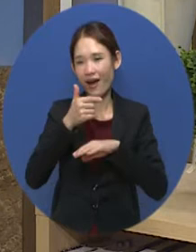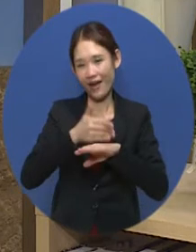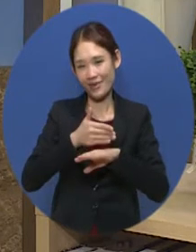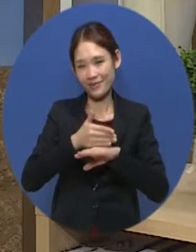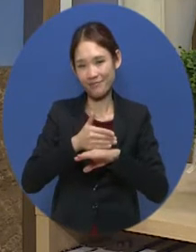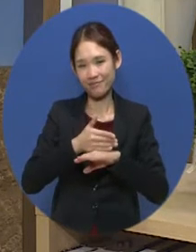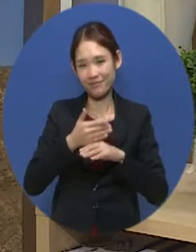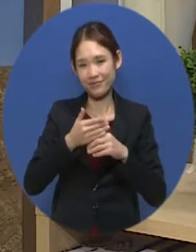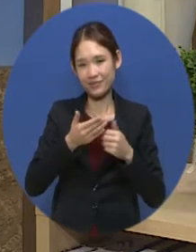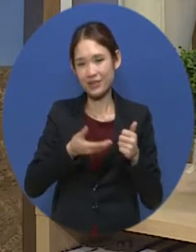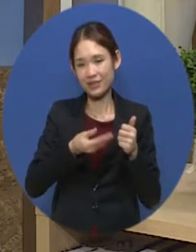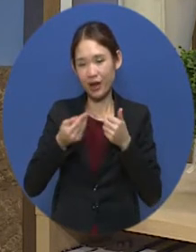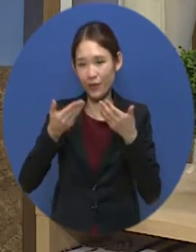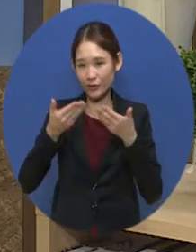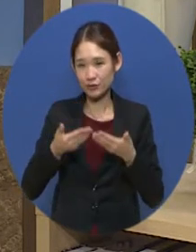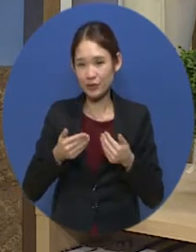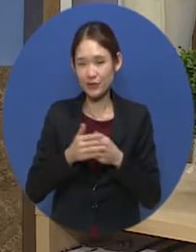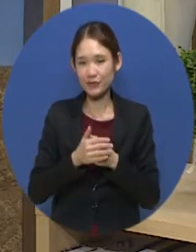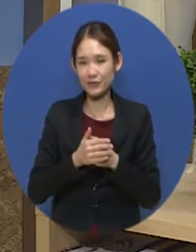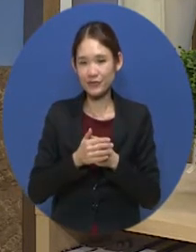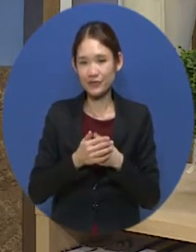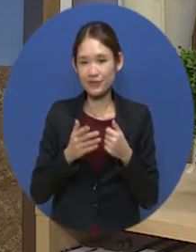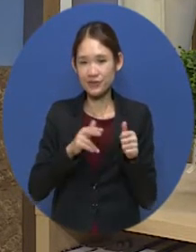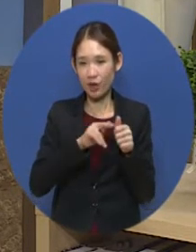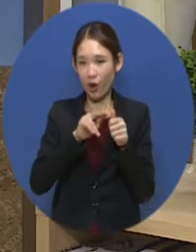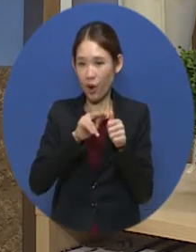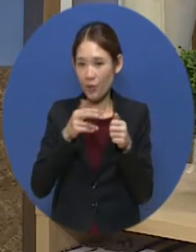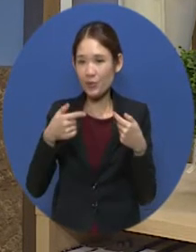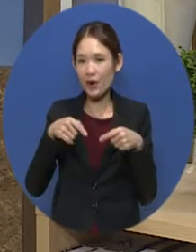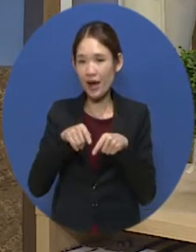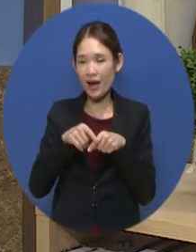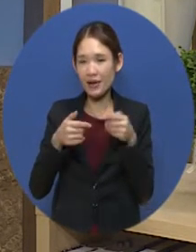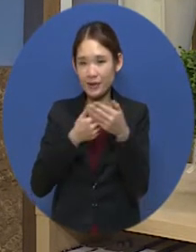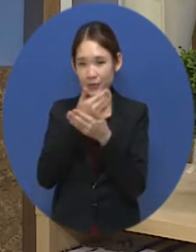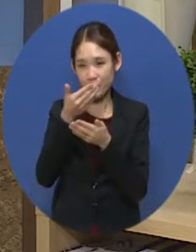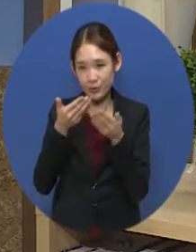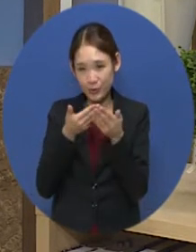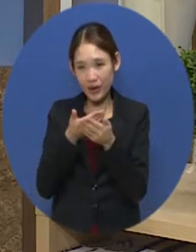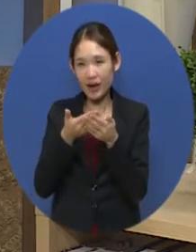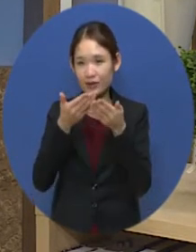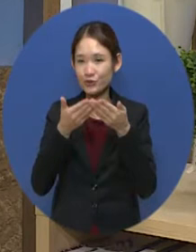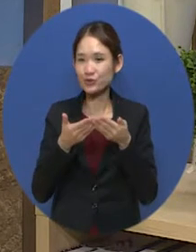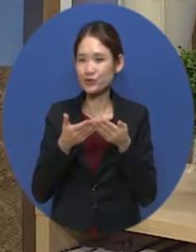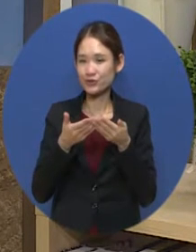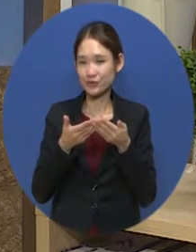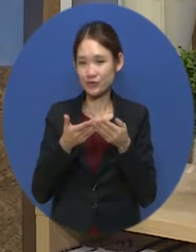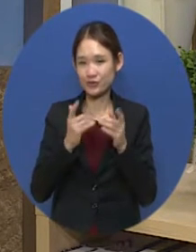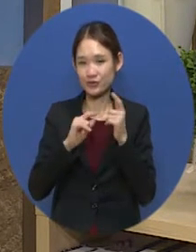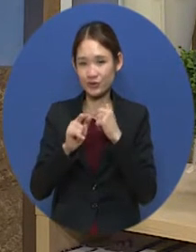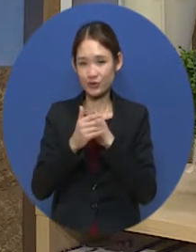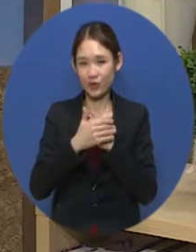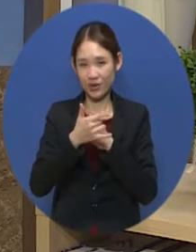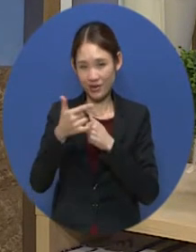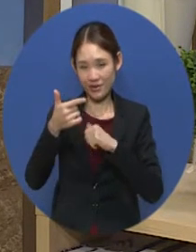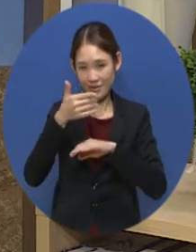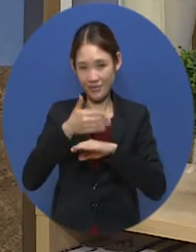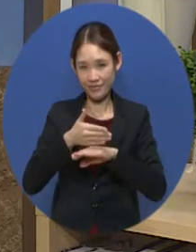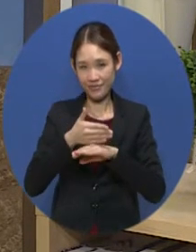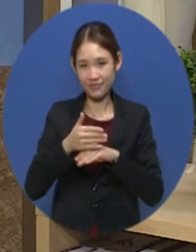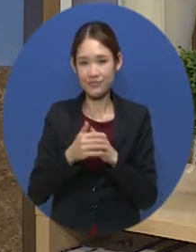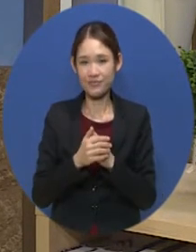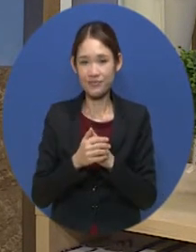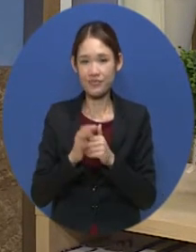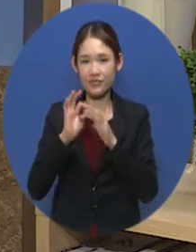될 것 같아요. 이렇게 나오셔가지고 네, 이런 그 정보를 또 함께 해주신다는 것이 네. 저희는 또 대단히 감사하거든요.